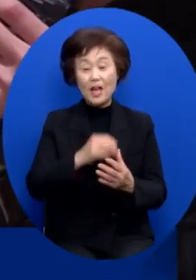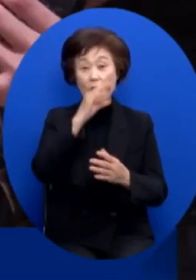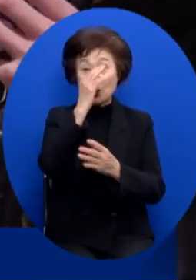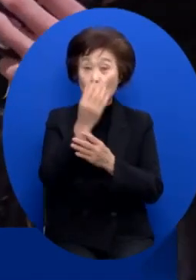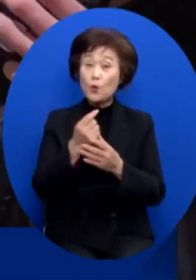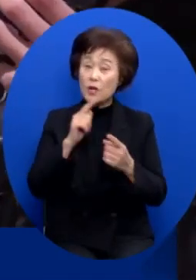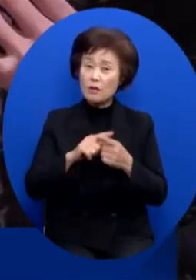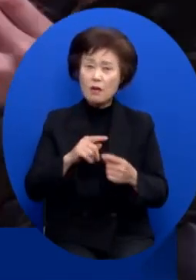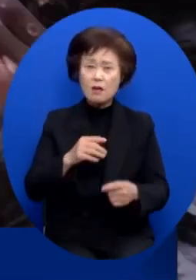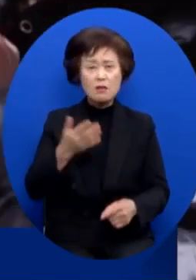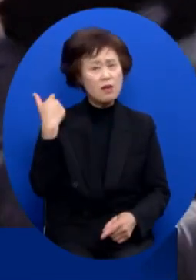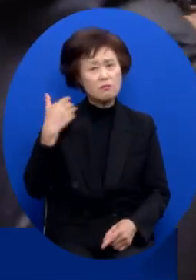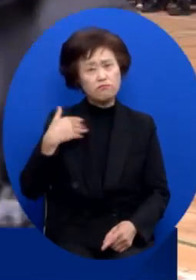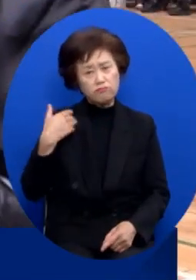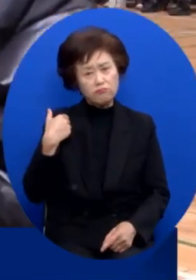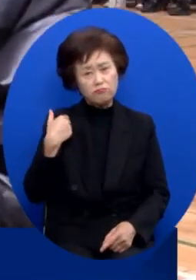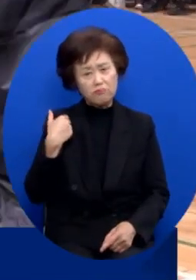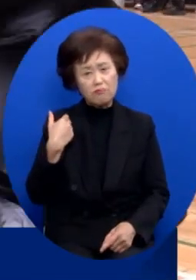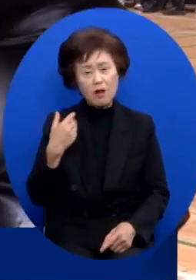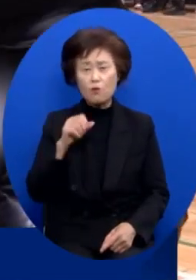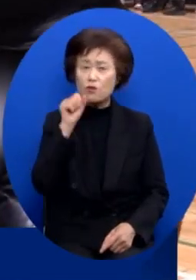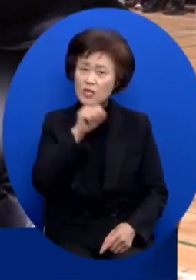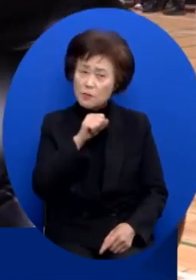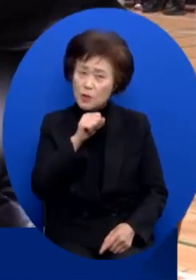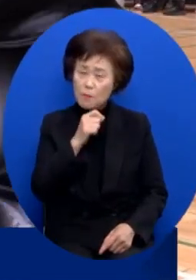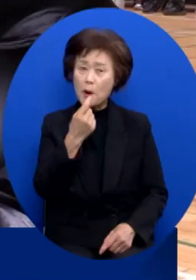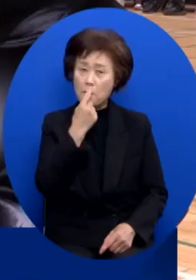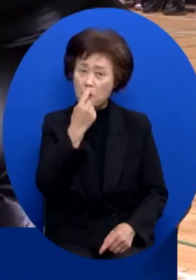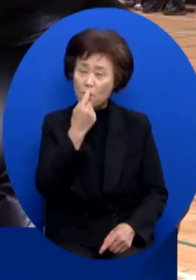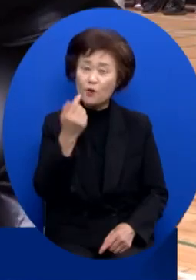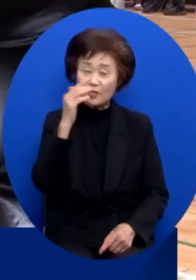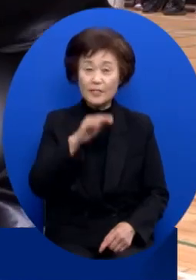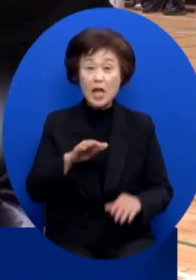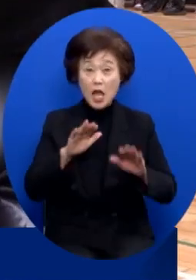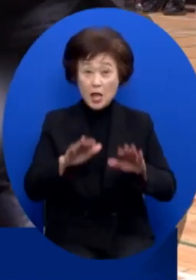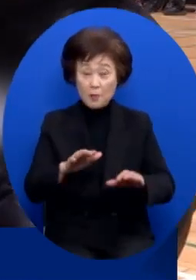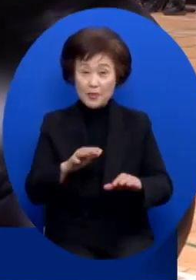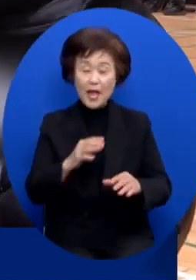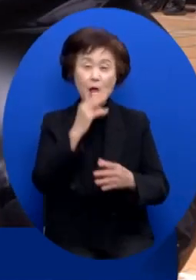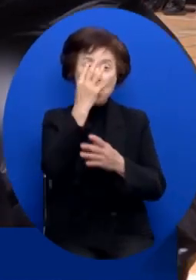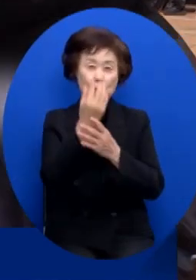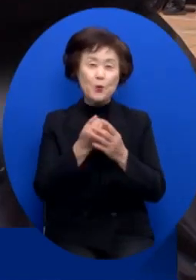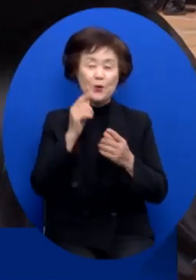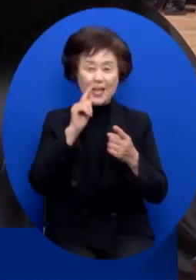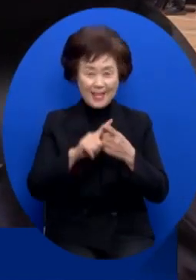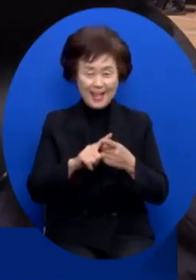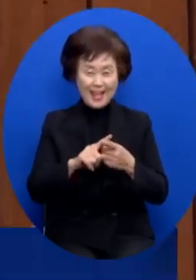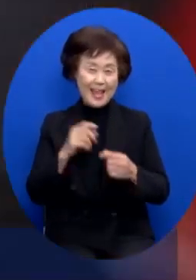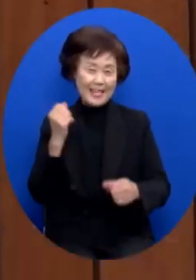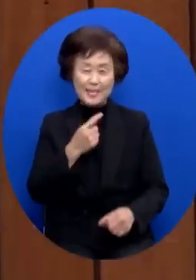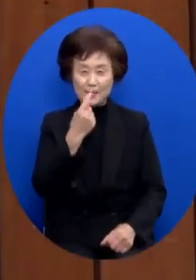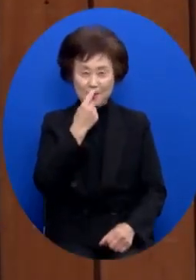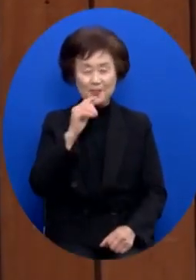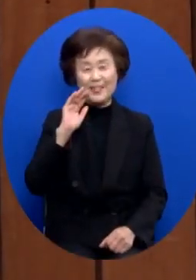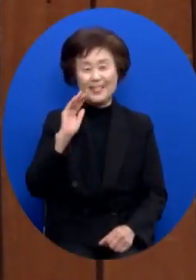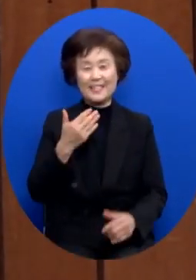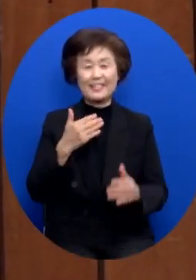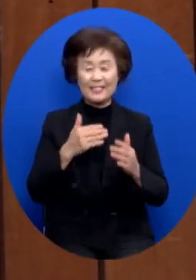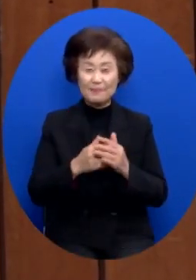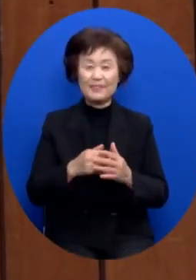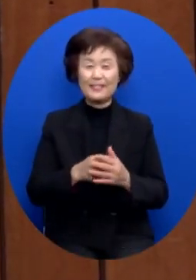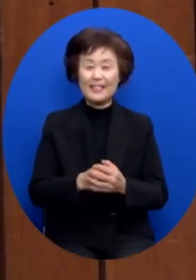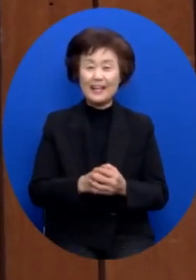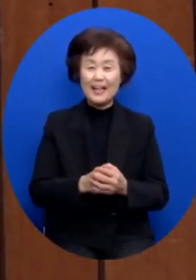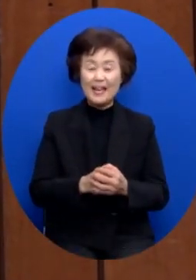몰라고 취미로만 되었었는데 이번 기회로 인해 농구에 대한 사랑을 느꼈습니다 전 kbl